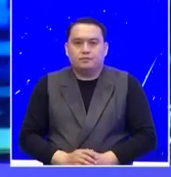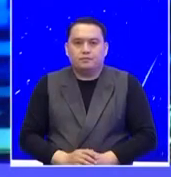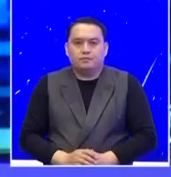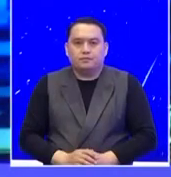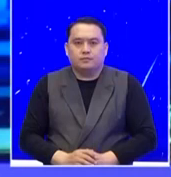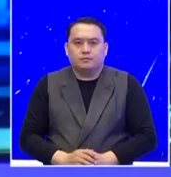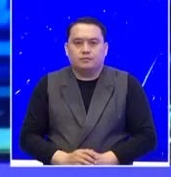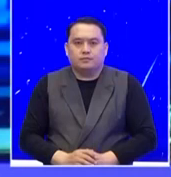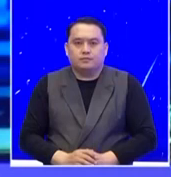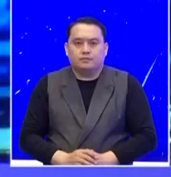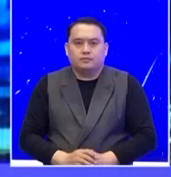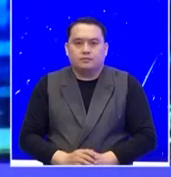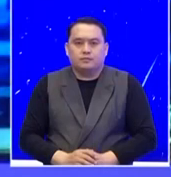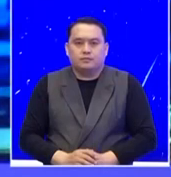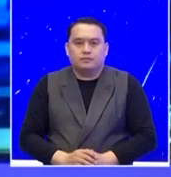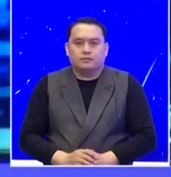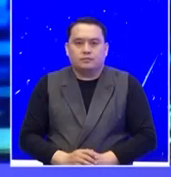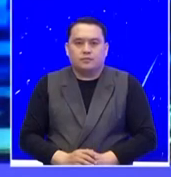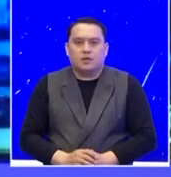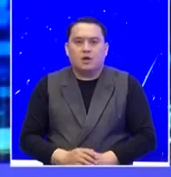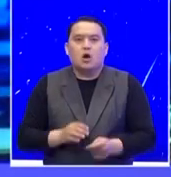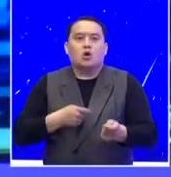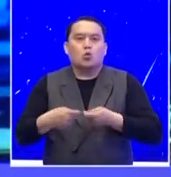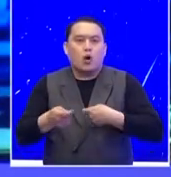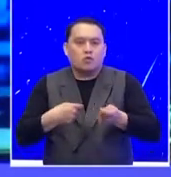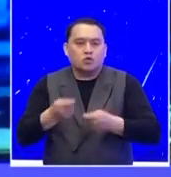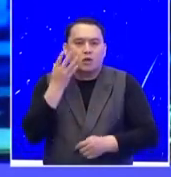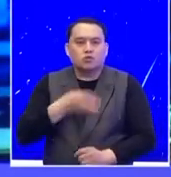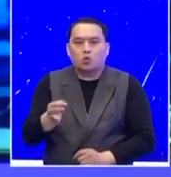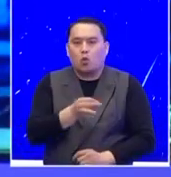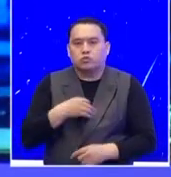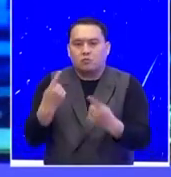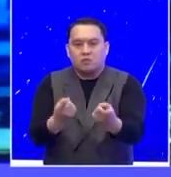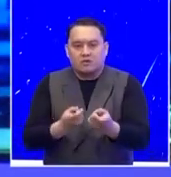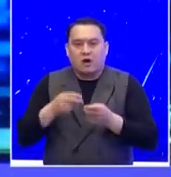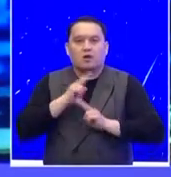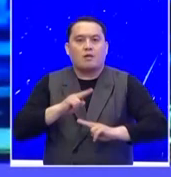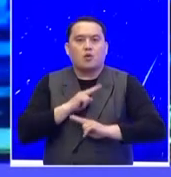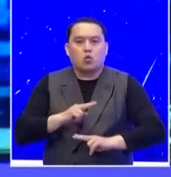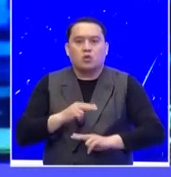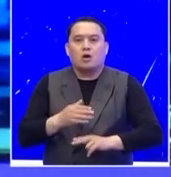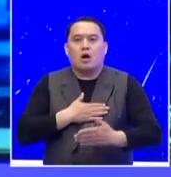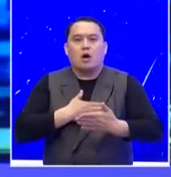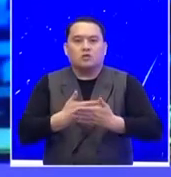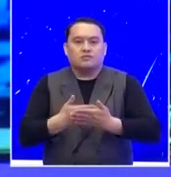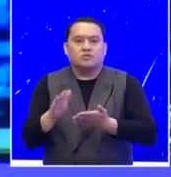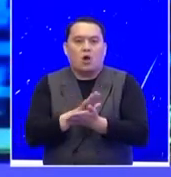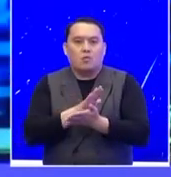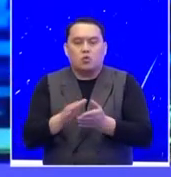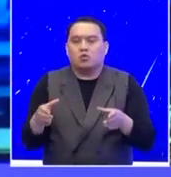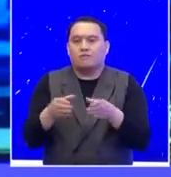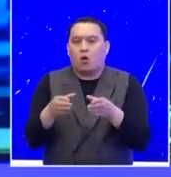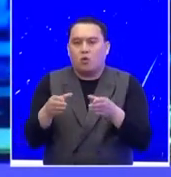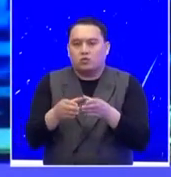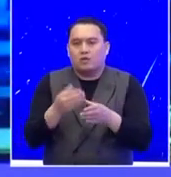К другим событиям. Новое слово в строительстве дорог. Руководство Алматинской области привлекает для работы в регионе добросовестные строительные